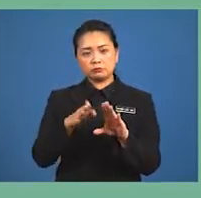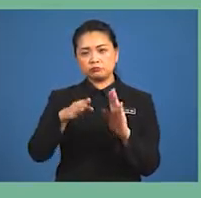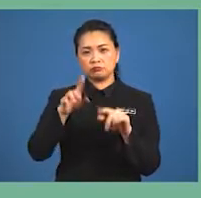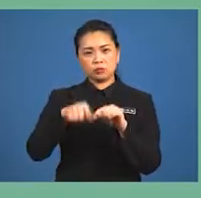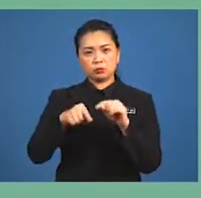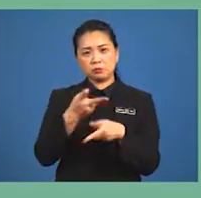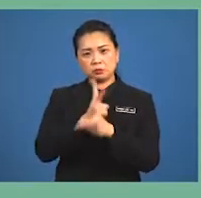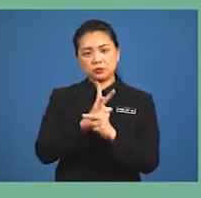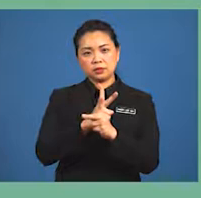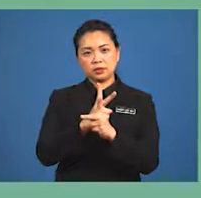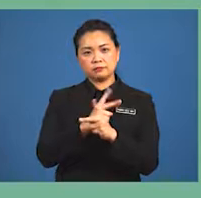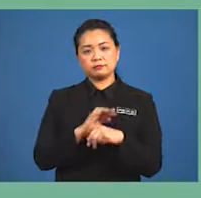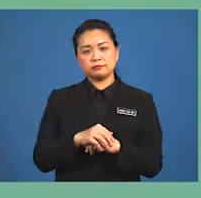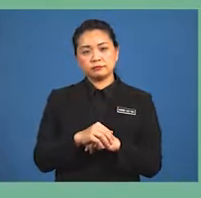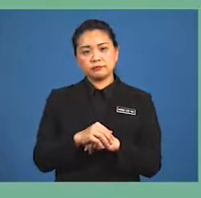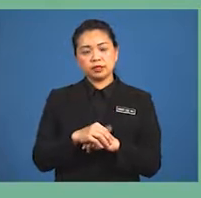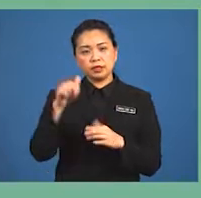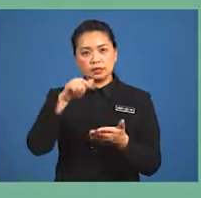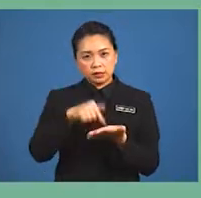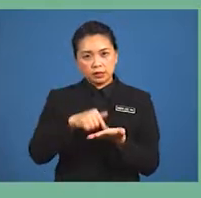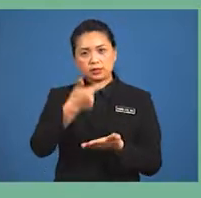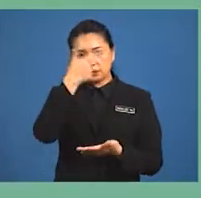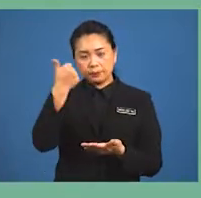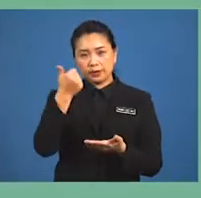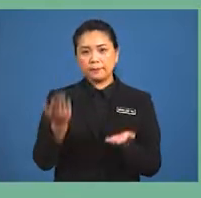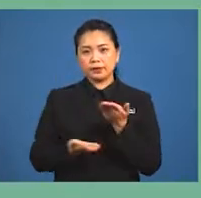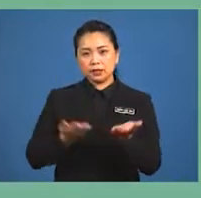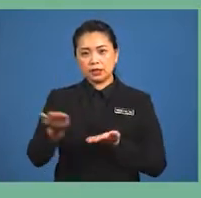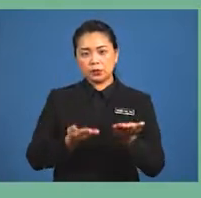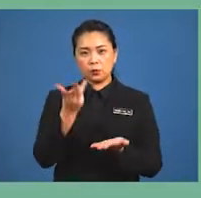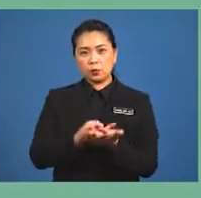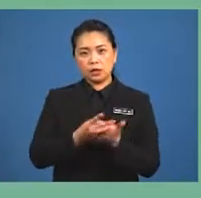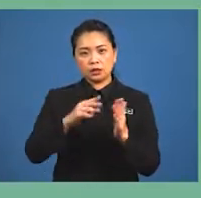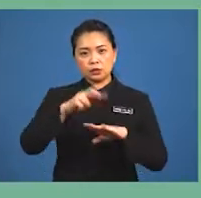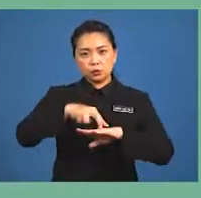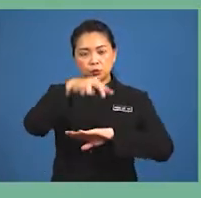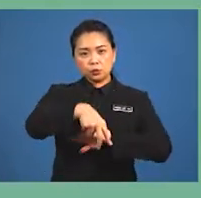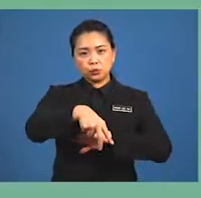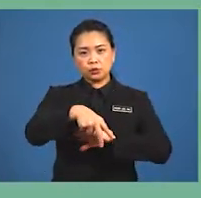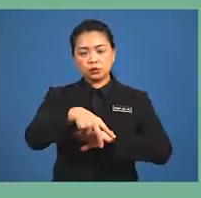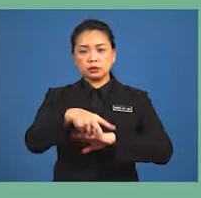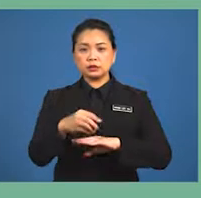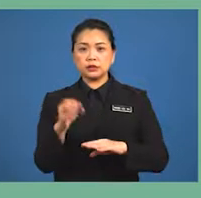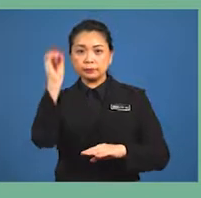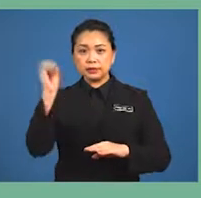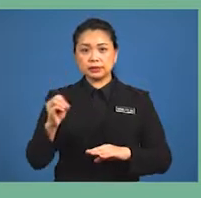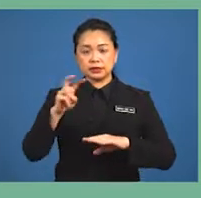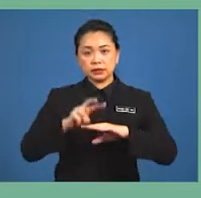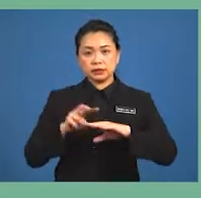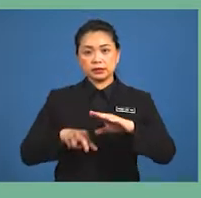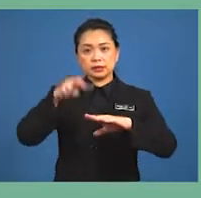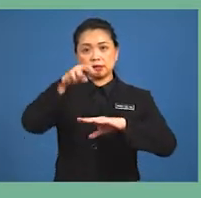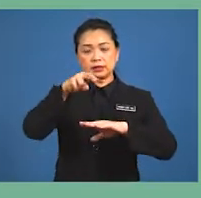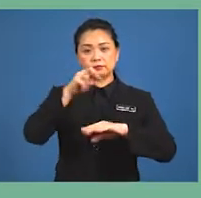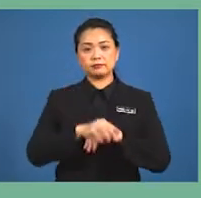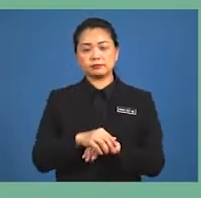menurun. Ini menyebabkan penawaran wang turun, kadar bunga meningkat. Apabila orang